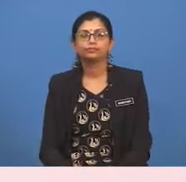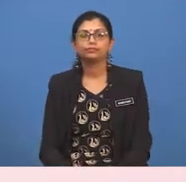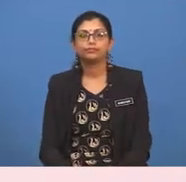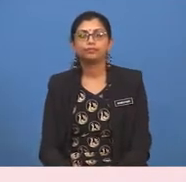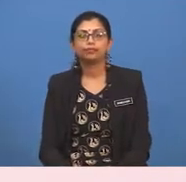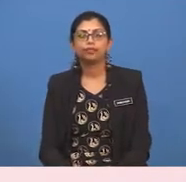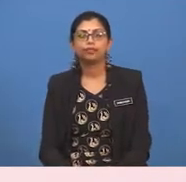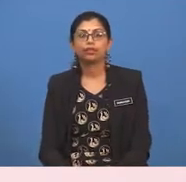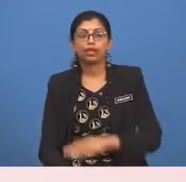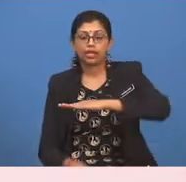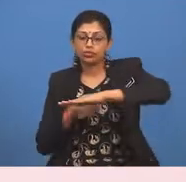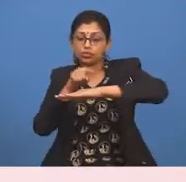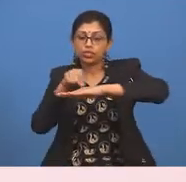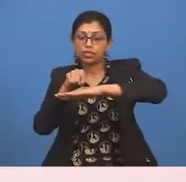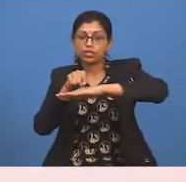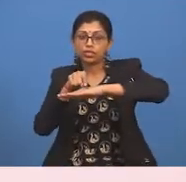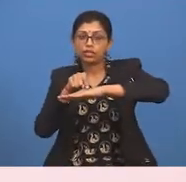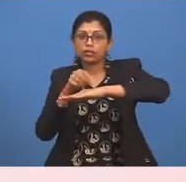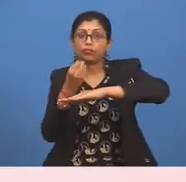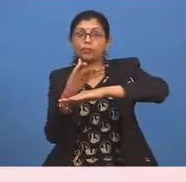Hasilnya adalah